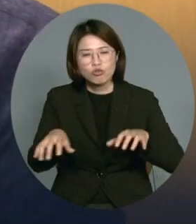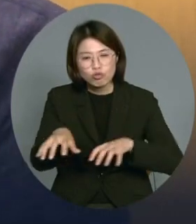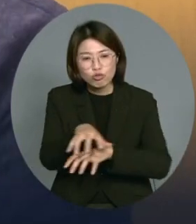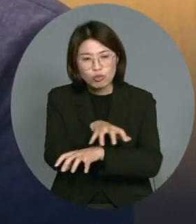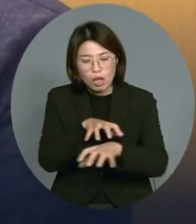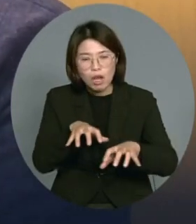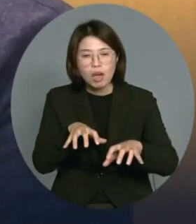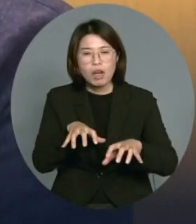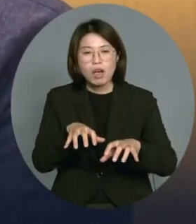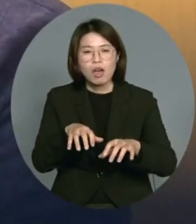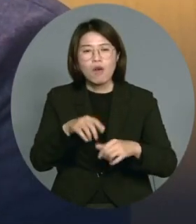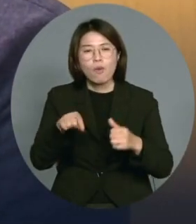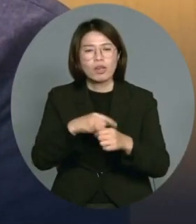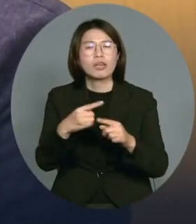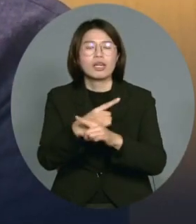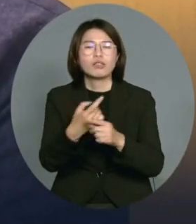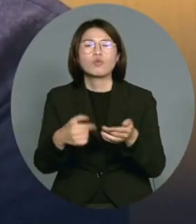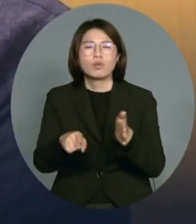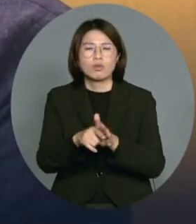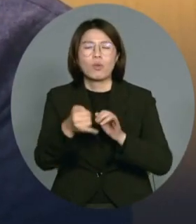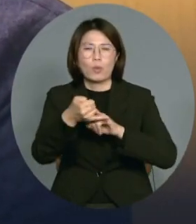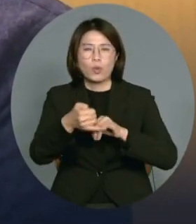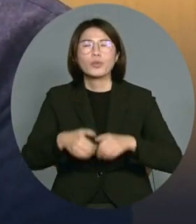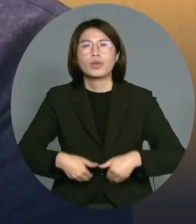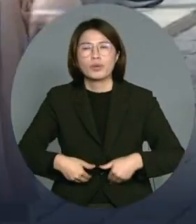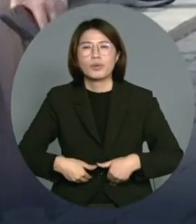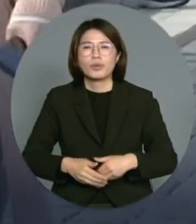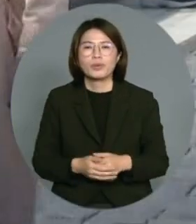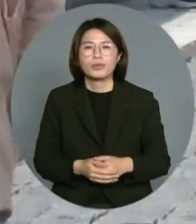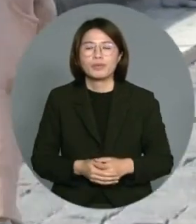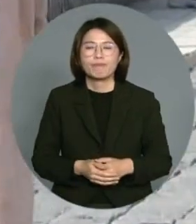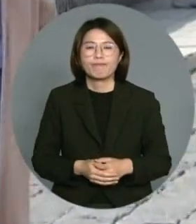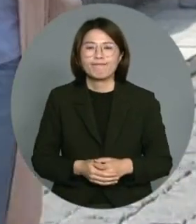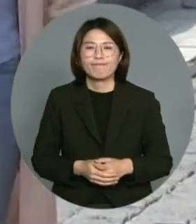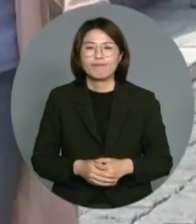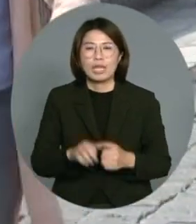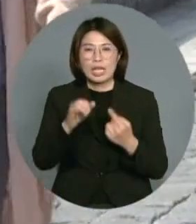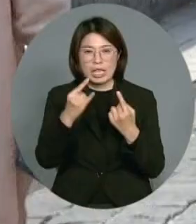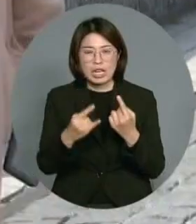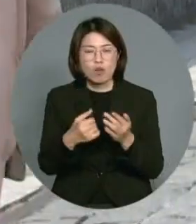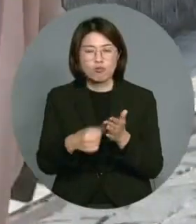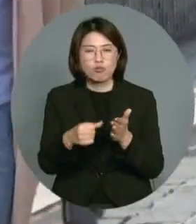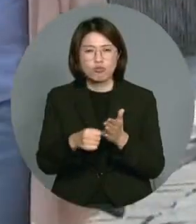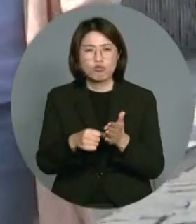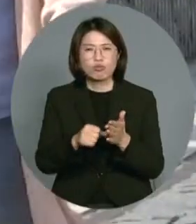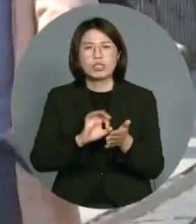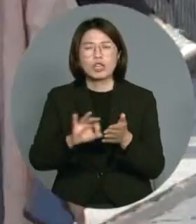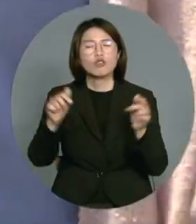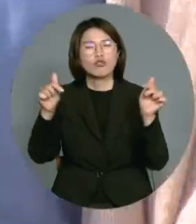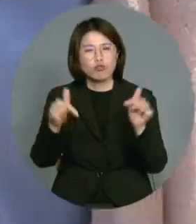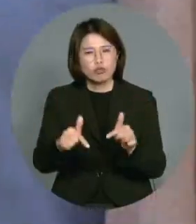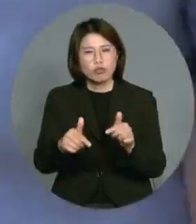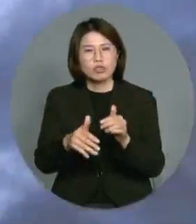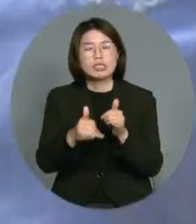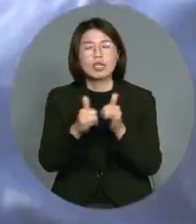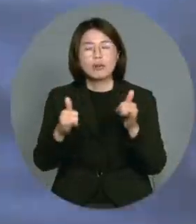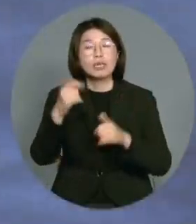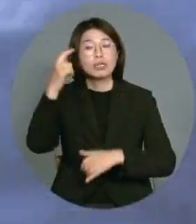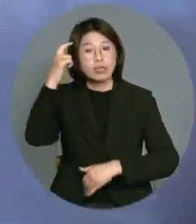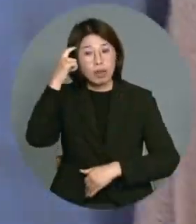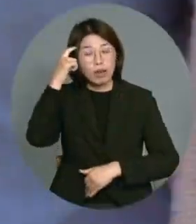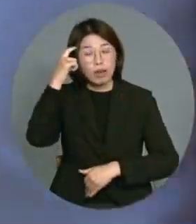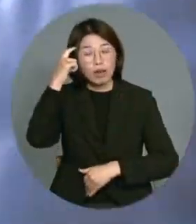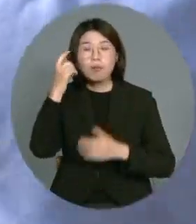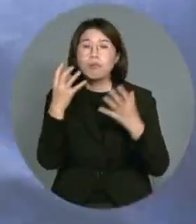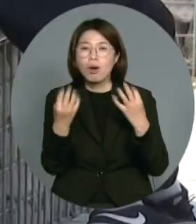자원순환이나 환경 개선을 위해서 반드시 필요하다고 저는 생각하고 있습니다. 일회용품 사용을 줄여야 한다는 시민들의 인식이 크게